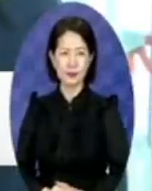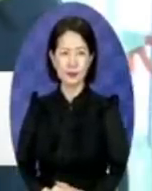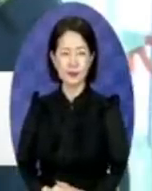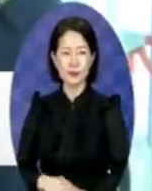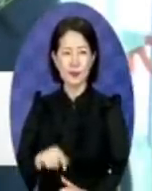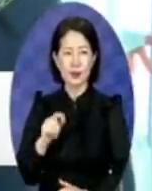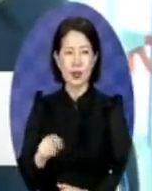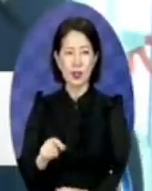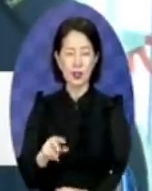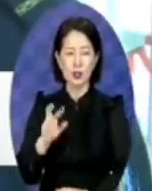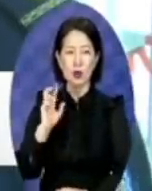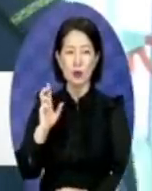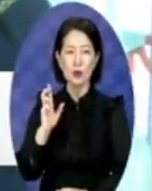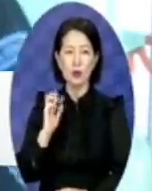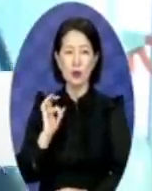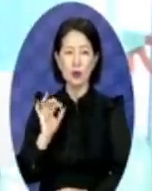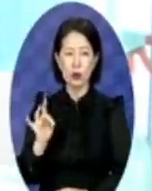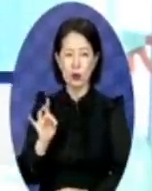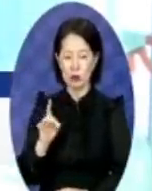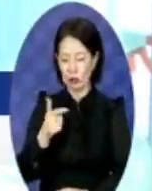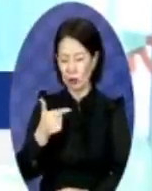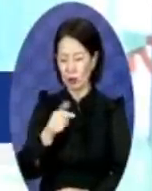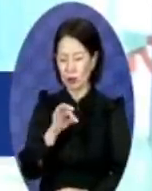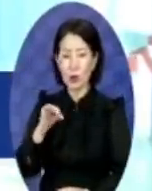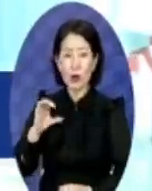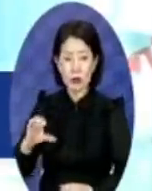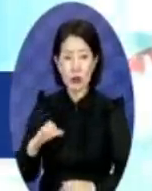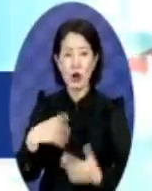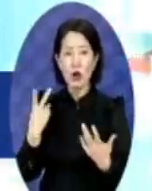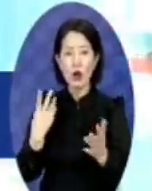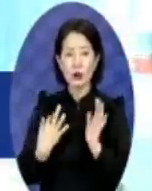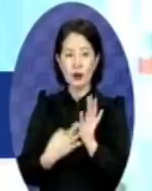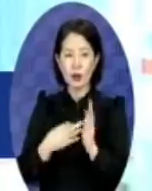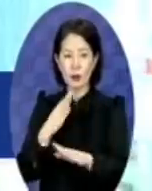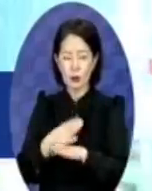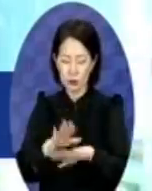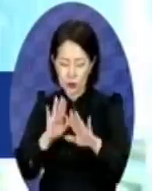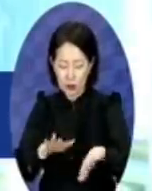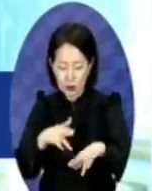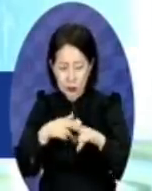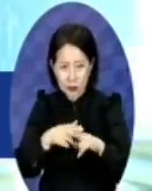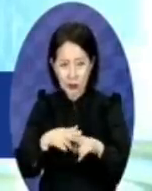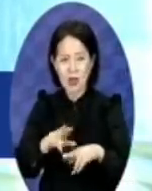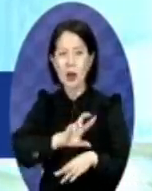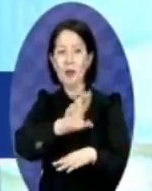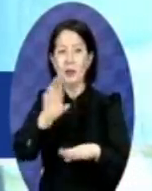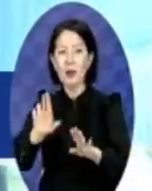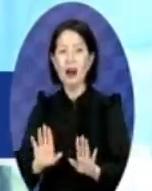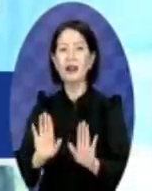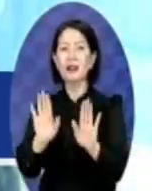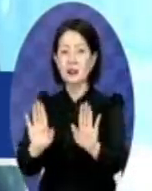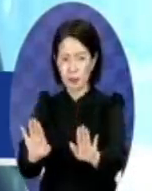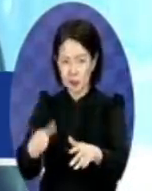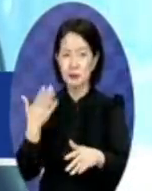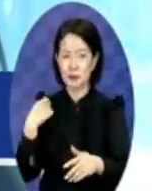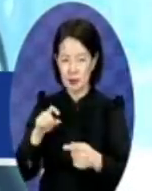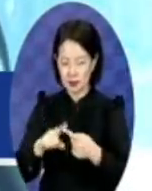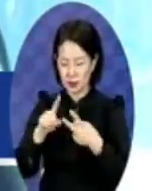За нэг вургер шиг 28 хоног асарч байгаа тэгээ буцаад байгальд нь тавиад шонхор шувууг